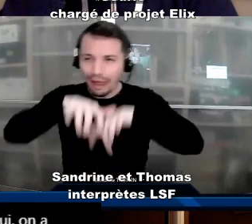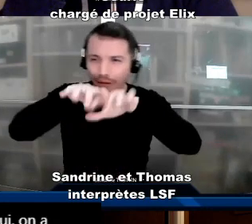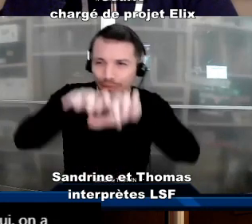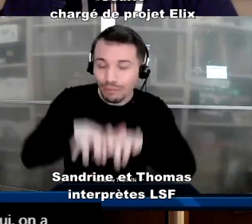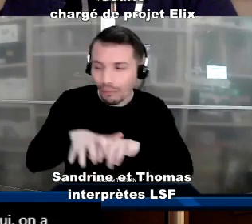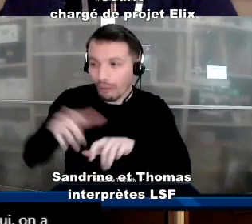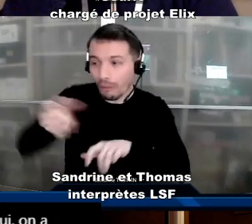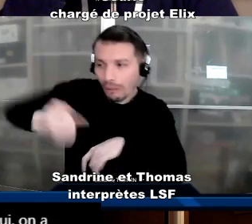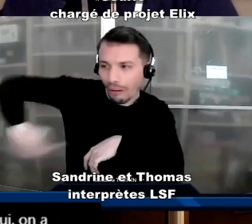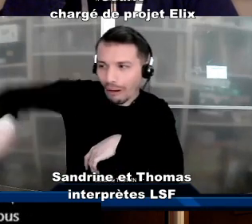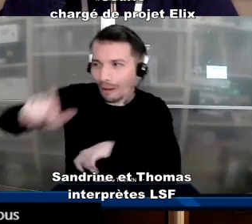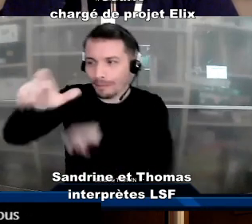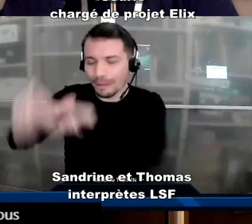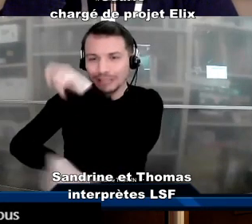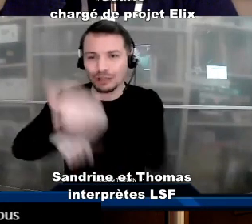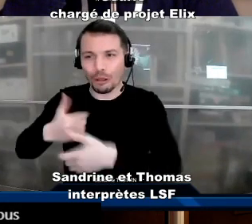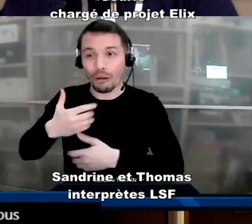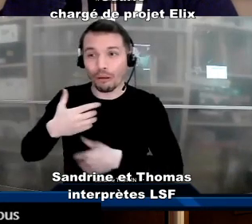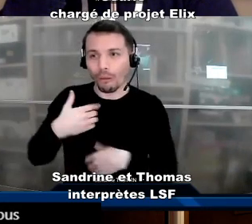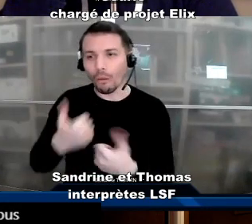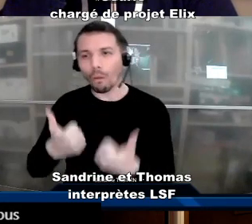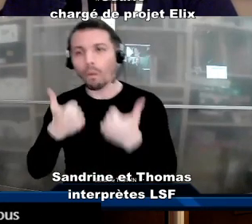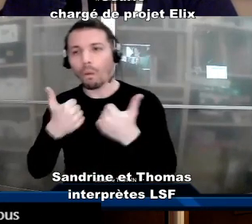gens qui sont très heureux